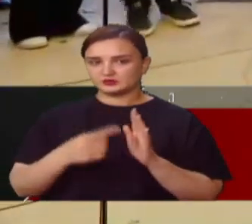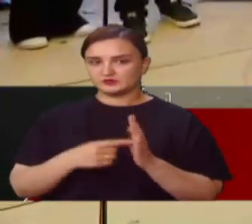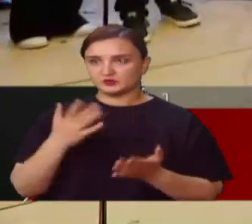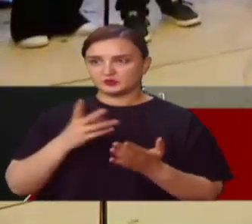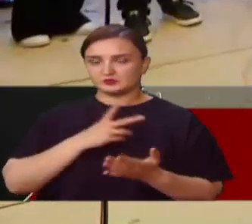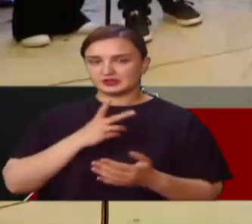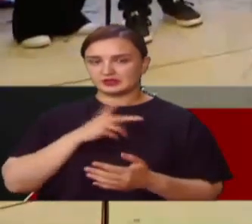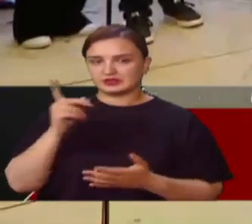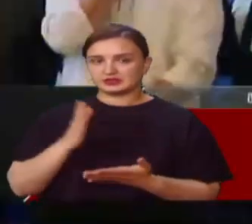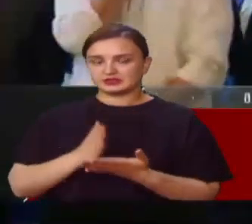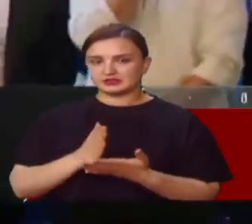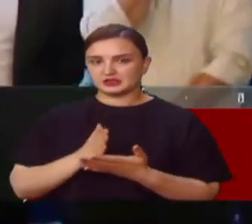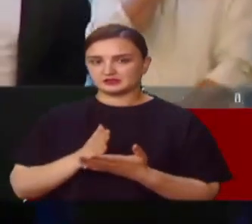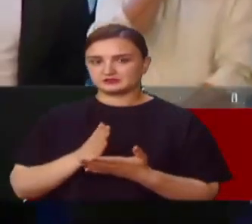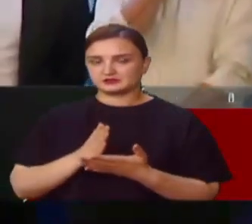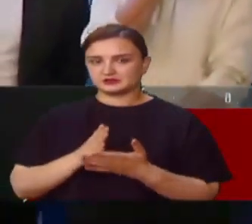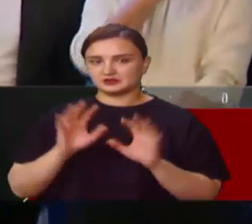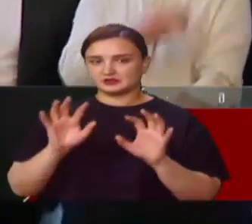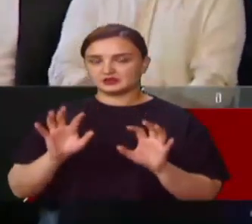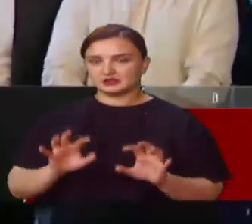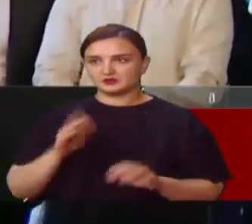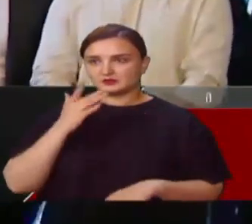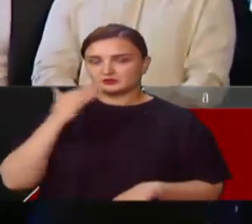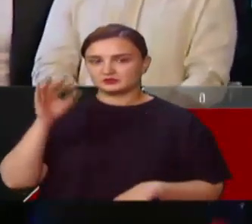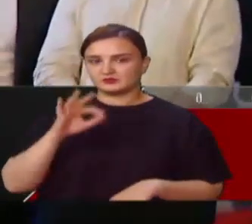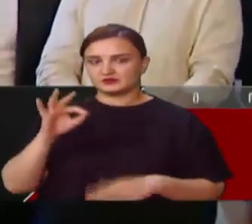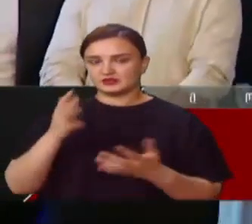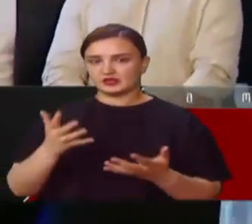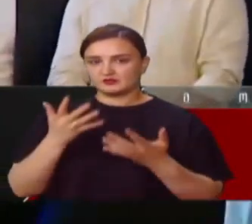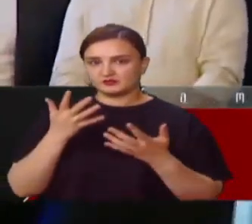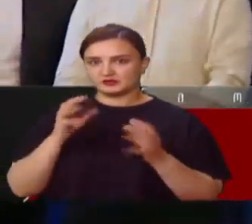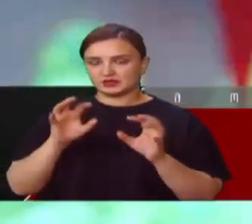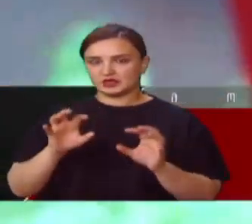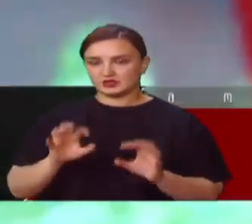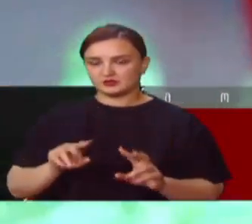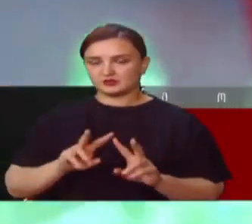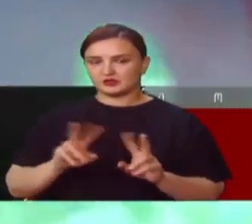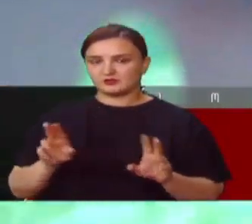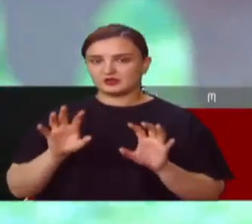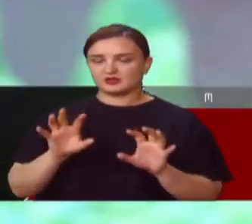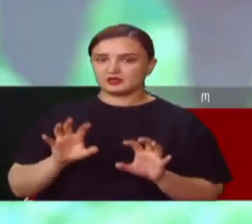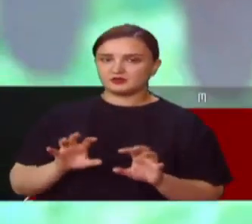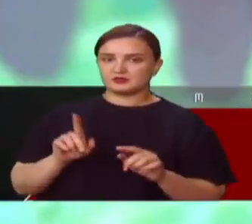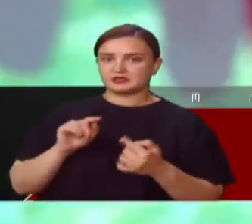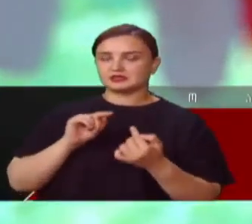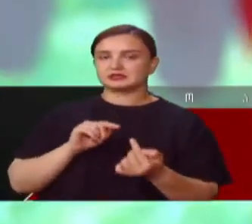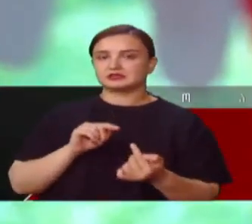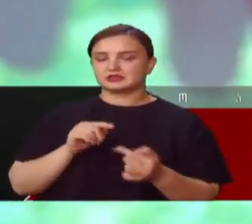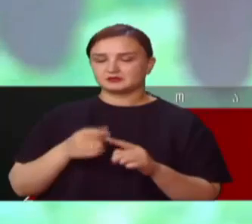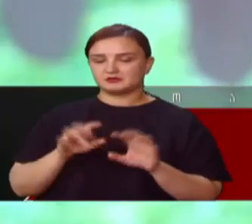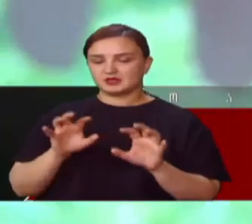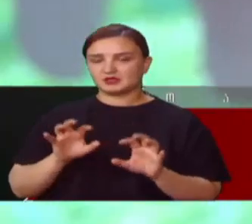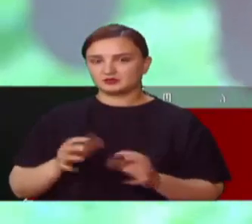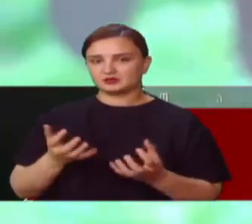დიდ ბრიტანეთს აქვს კანონი უცხოური გავლენის გამჭვირვალობის შესახებ, კანონის მსგავსი კანონი, რატომ ეწინააღმდეგება ამ